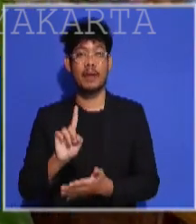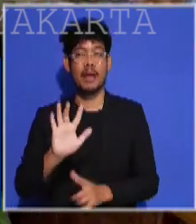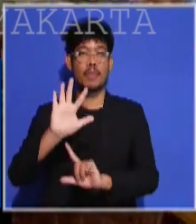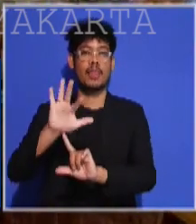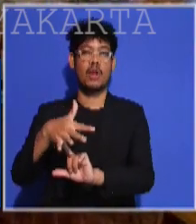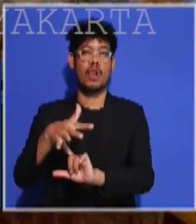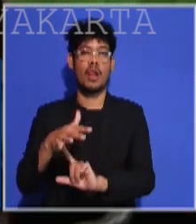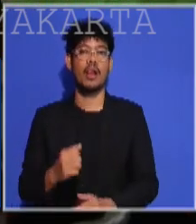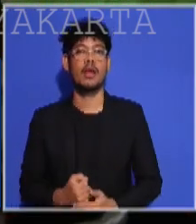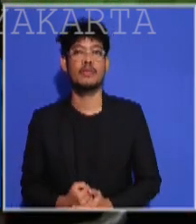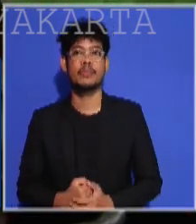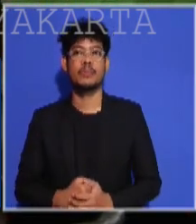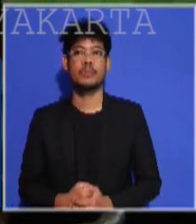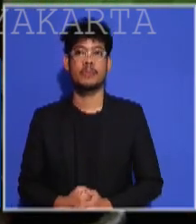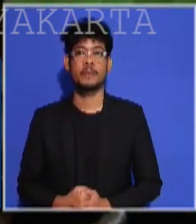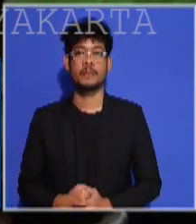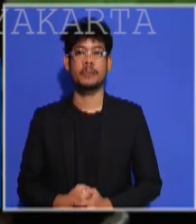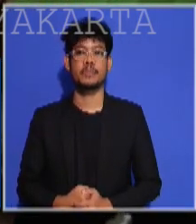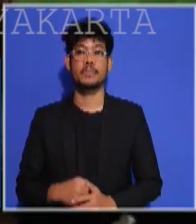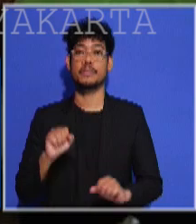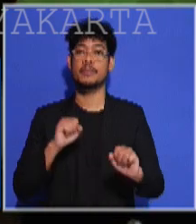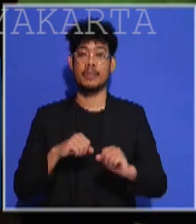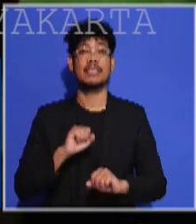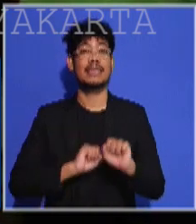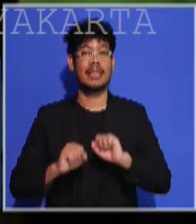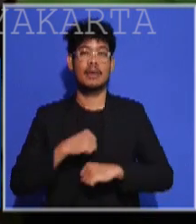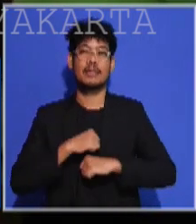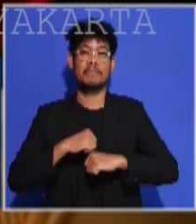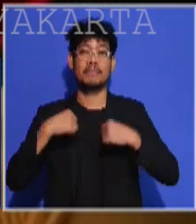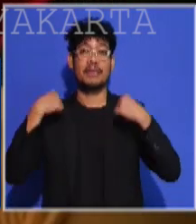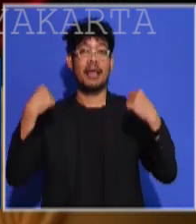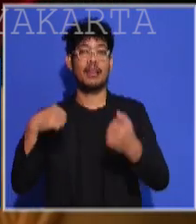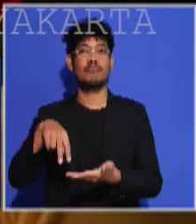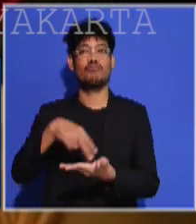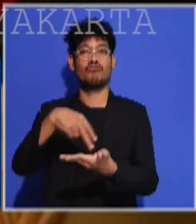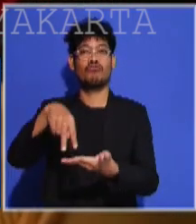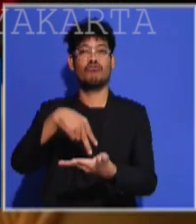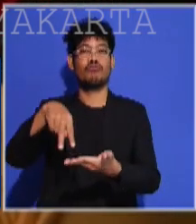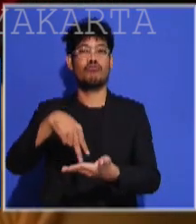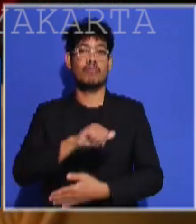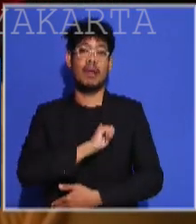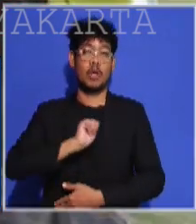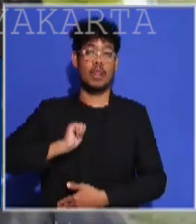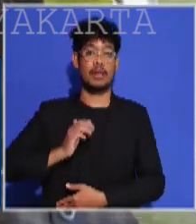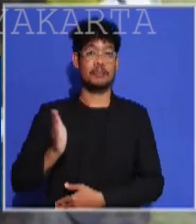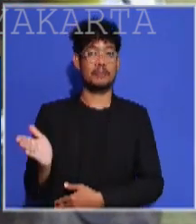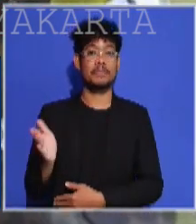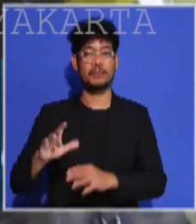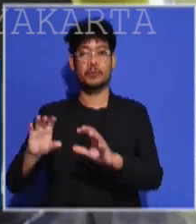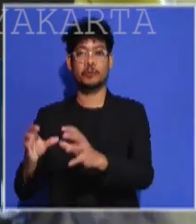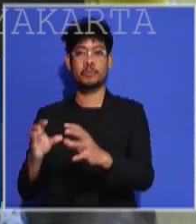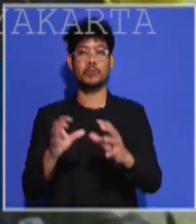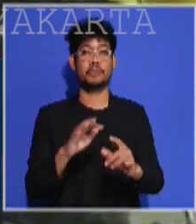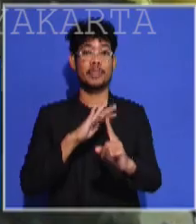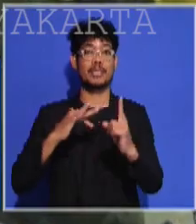kabupaten Bantul diawali dengan senam sehat dan lendance untuk anggota Mas Wira dan masyarakat umum juga disemarakkan dengan